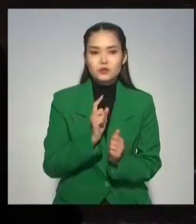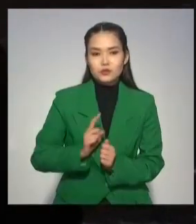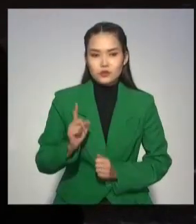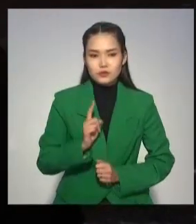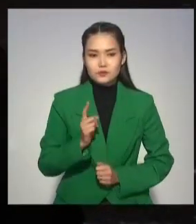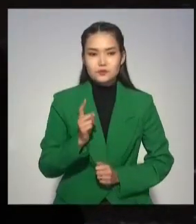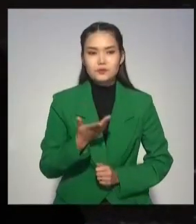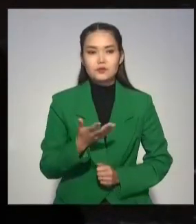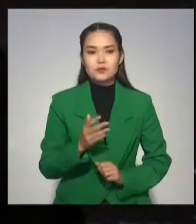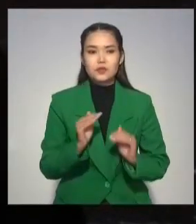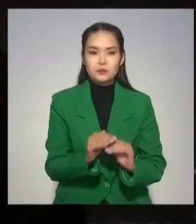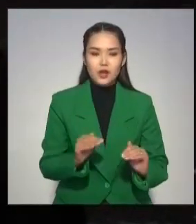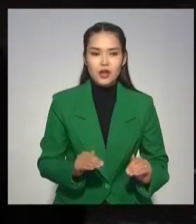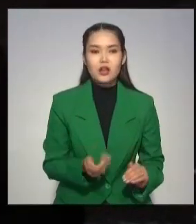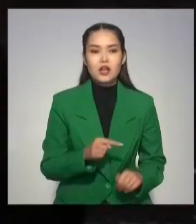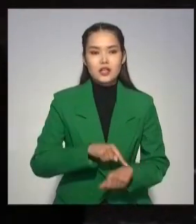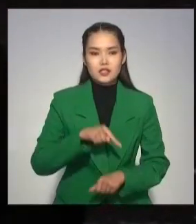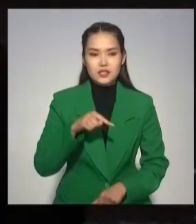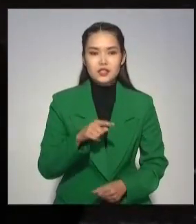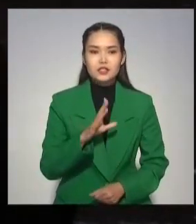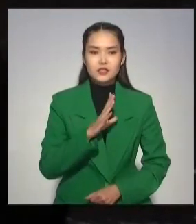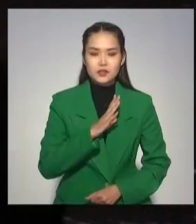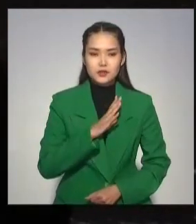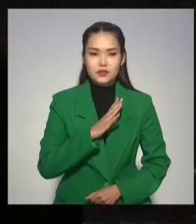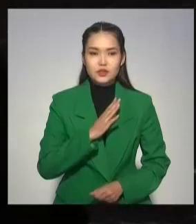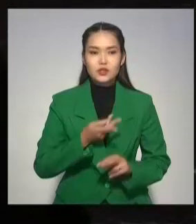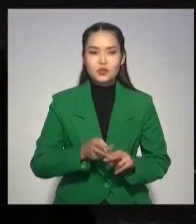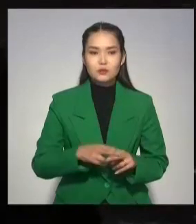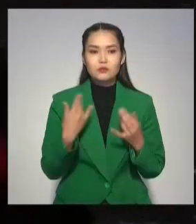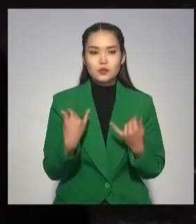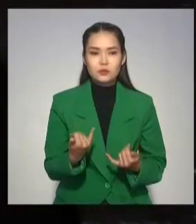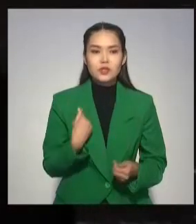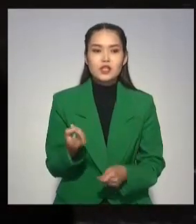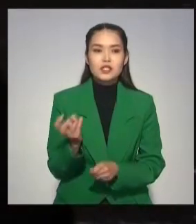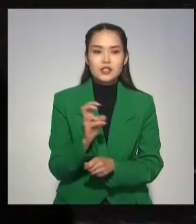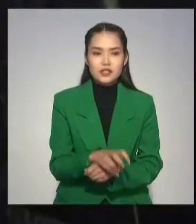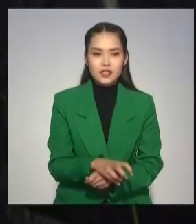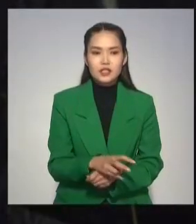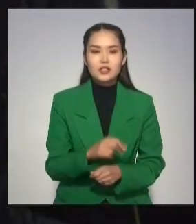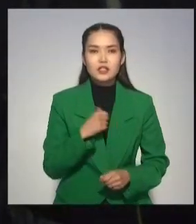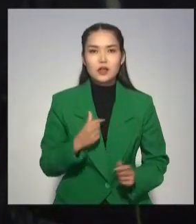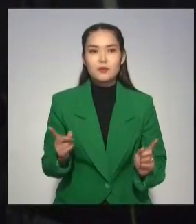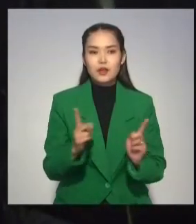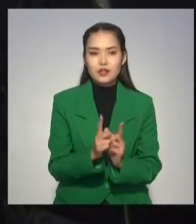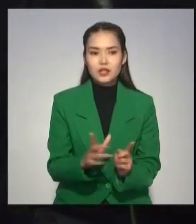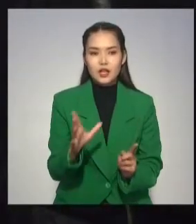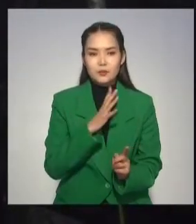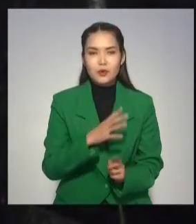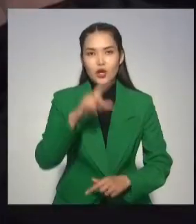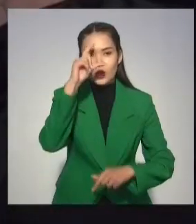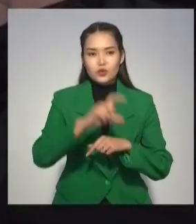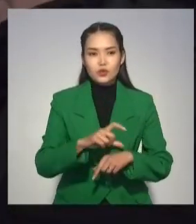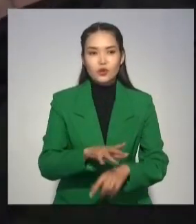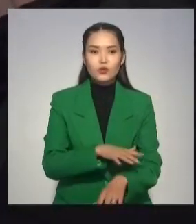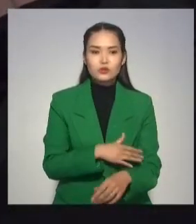не нормально жүргенін сезіндік. Сосын папам бүгін келді, мен өте қуаныштым. Түркияда 12 күн болған құтқарушы